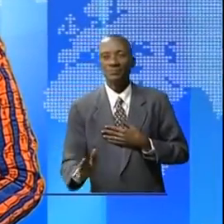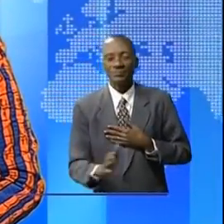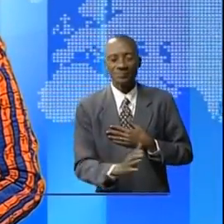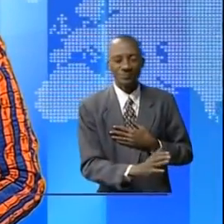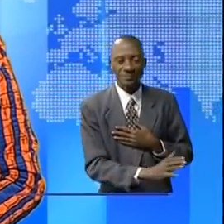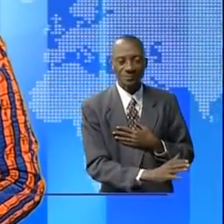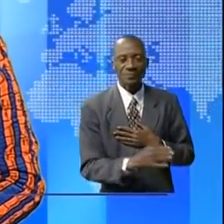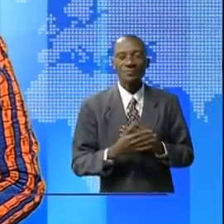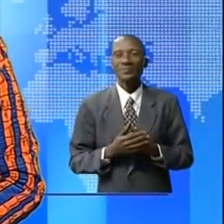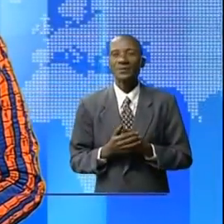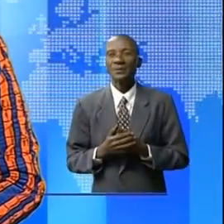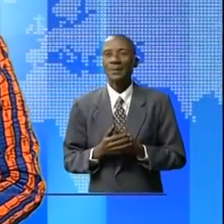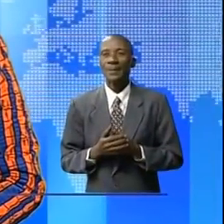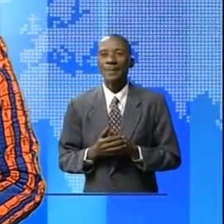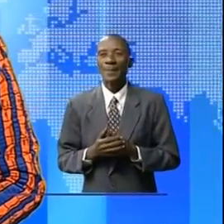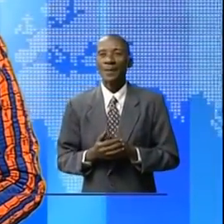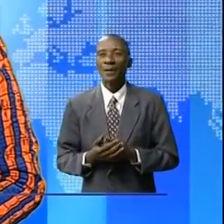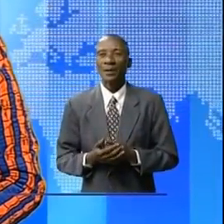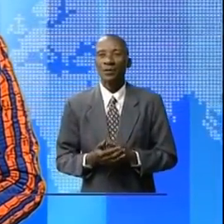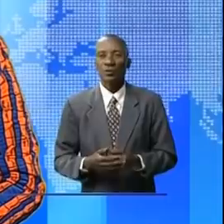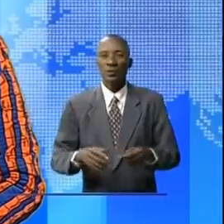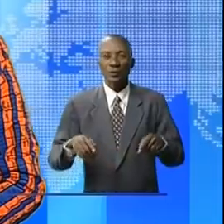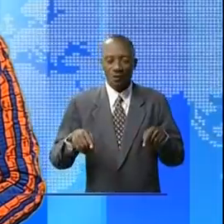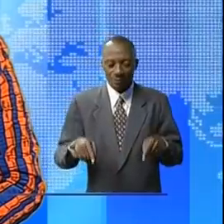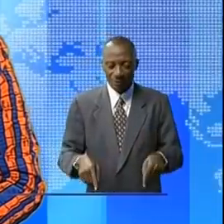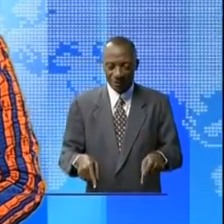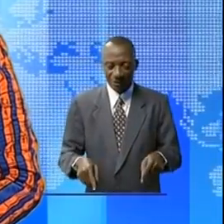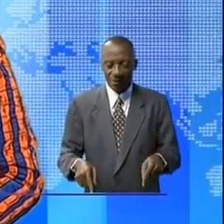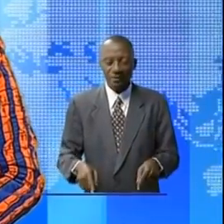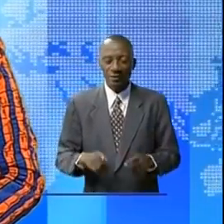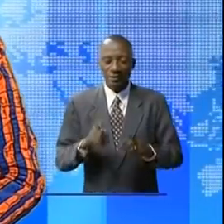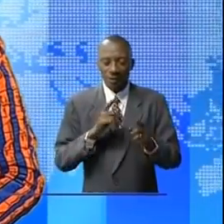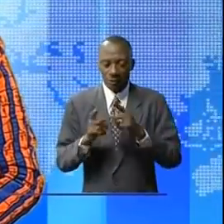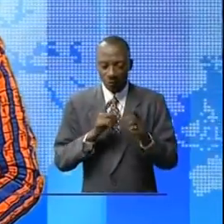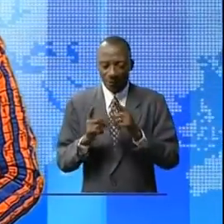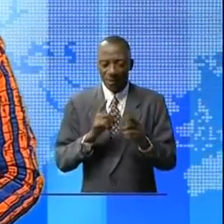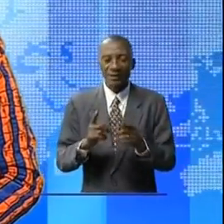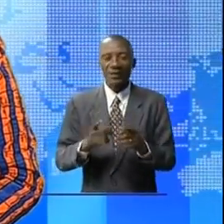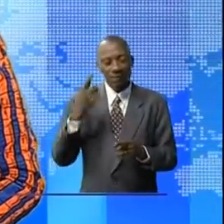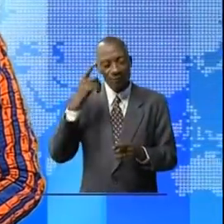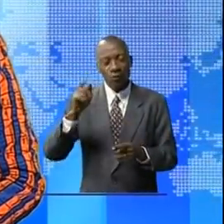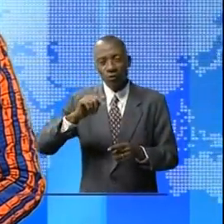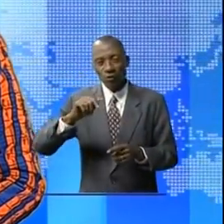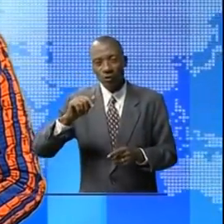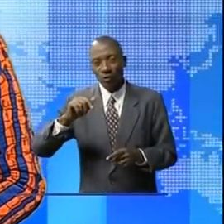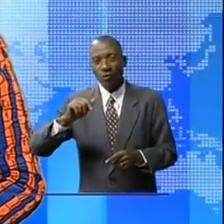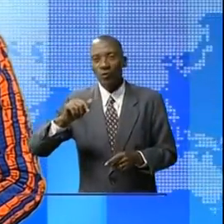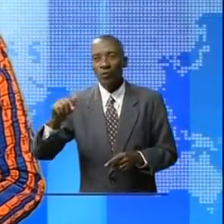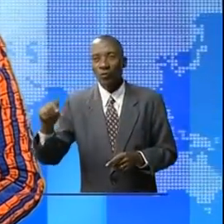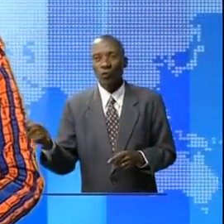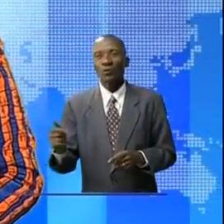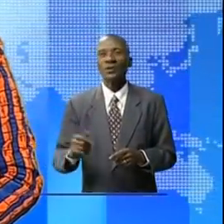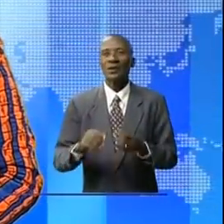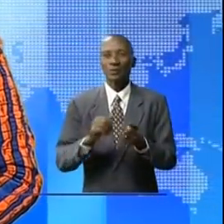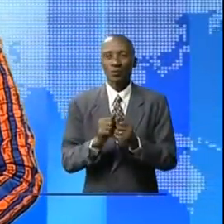reçu le gouverneur intérimaire de la province du Lualaba, Fifi Masuka. Les échanges ont tourné autour de la redevance touristique